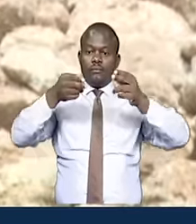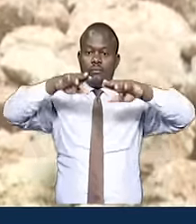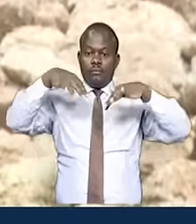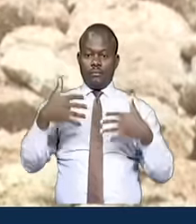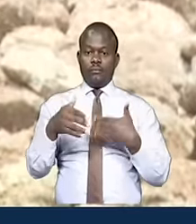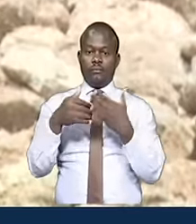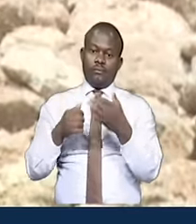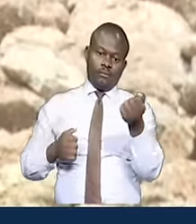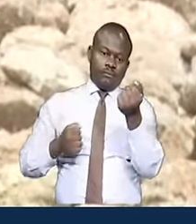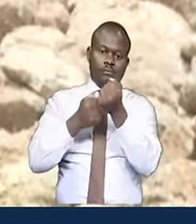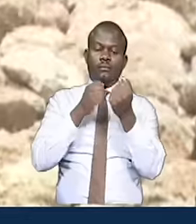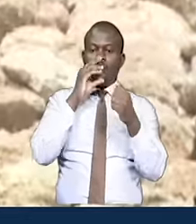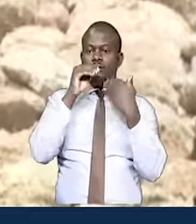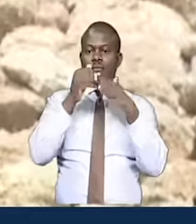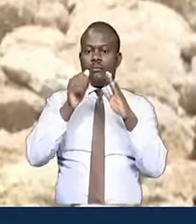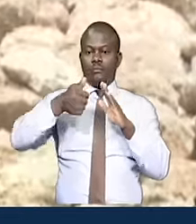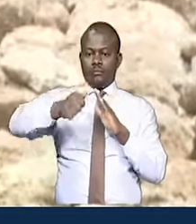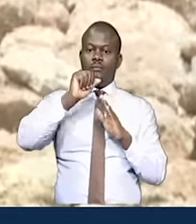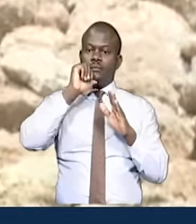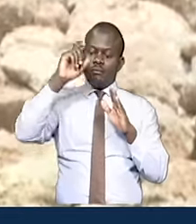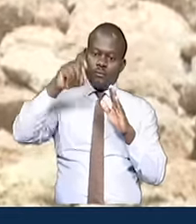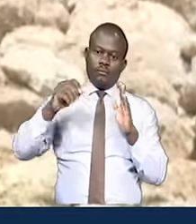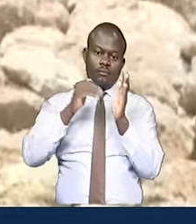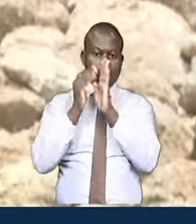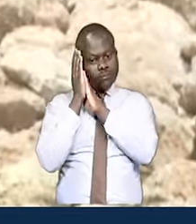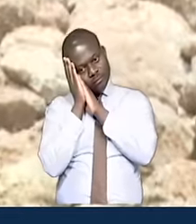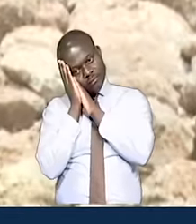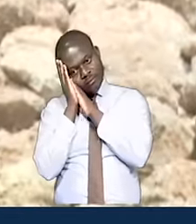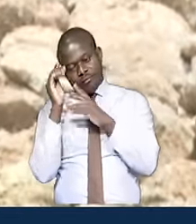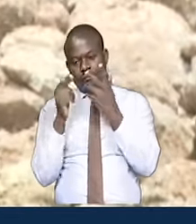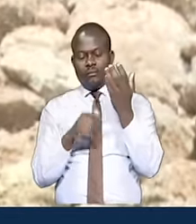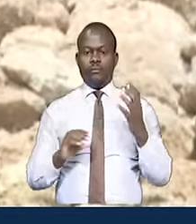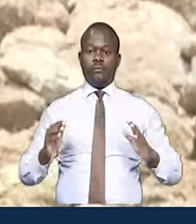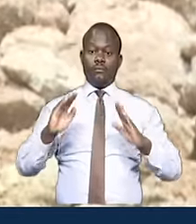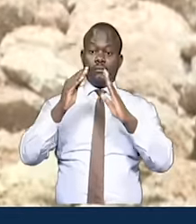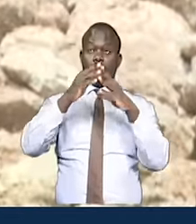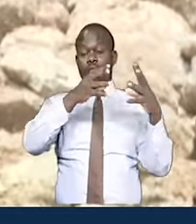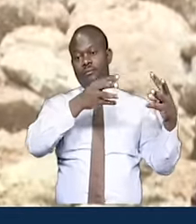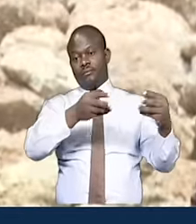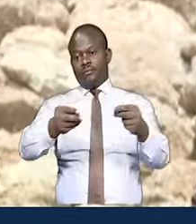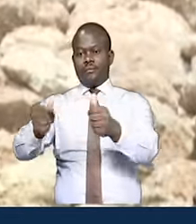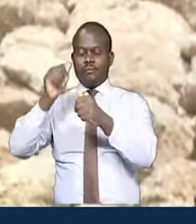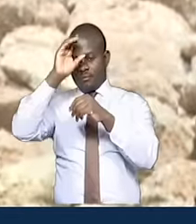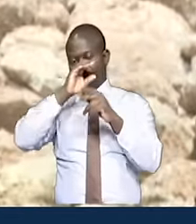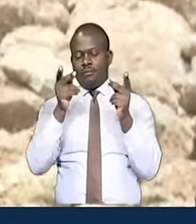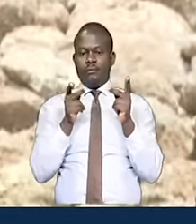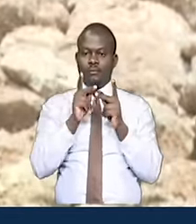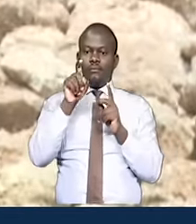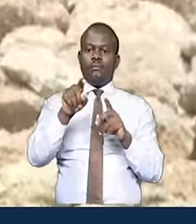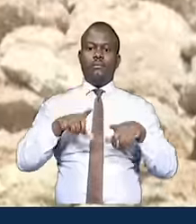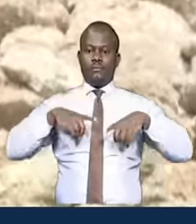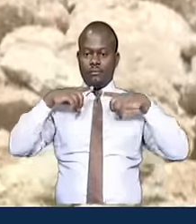buraza buradutabara buravuga ati mwe ntabwo mugomba kongera kurara aha uyu musozi wabaguyeho tugiye kubashakira ahantu mujya